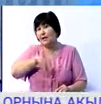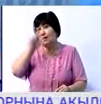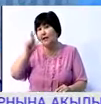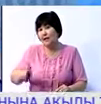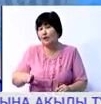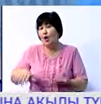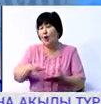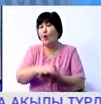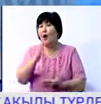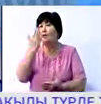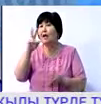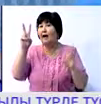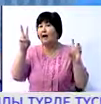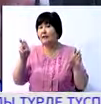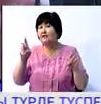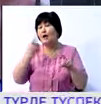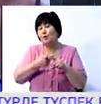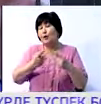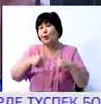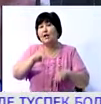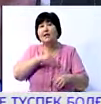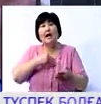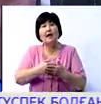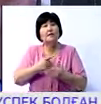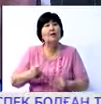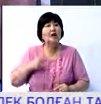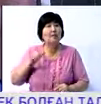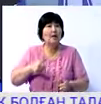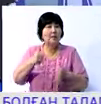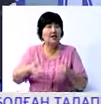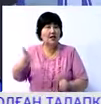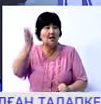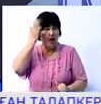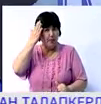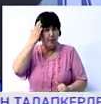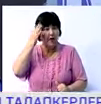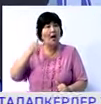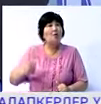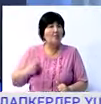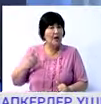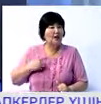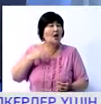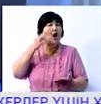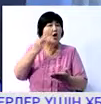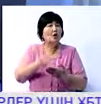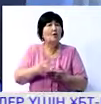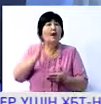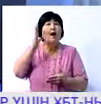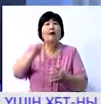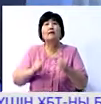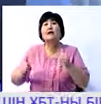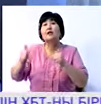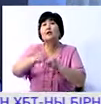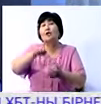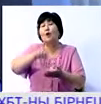қоғамның айнасы. Бүгінде жергілікті атқарушы органда қызмет ететін мамандардың бәсекеге қабілеттілігі, біліктілігі, жауапкершілігі алдыңғы кезекке